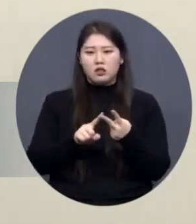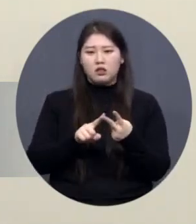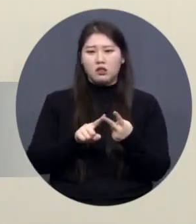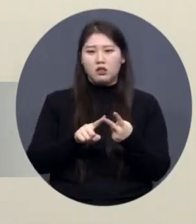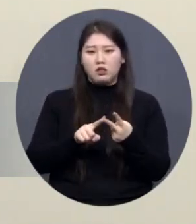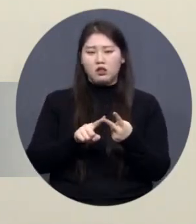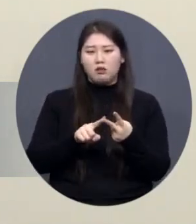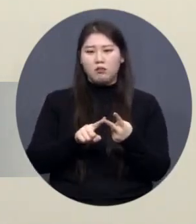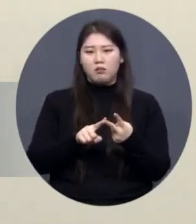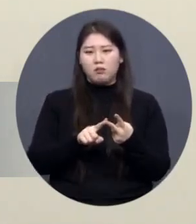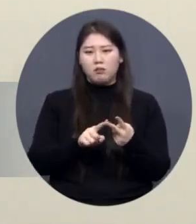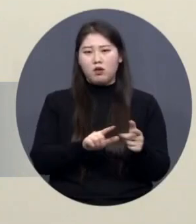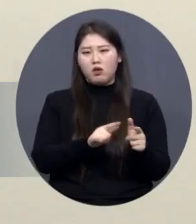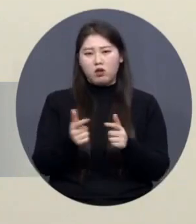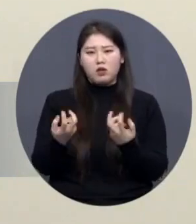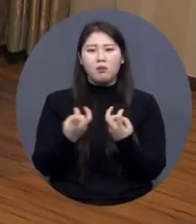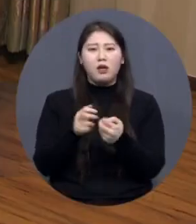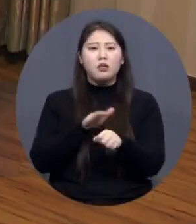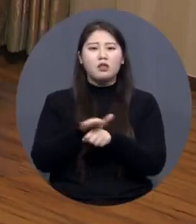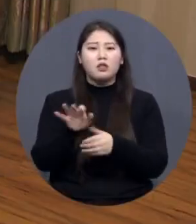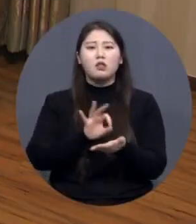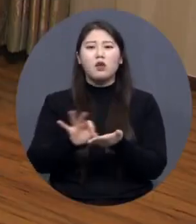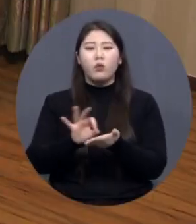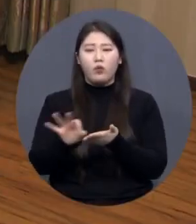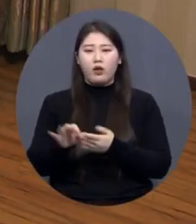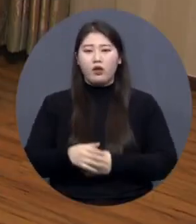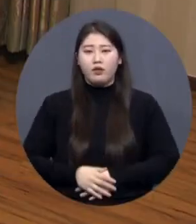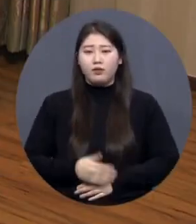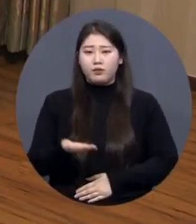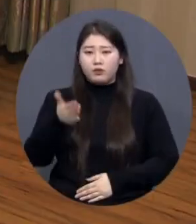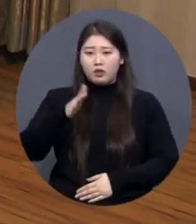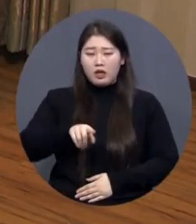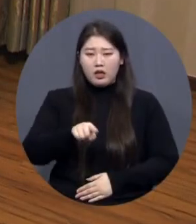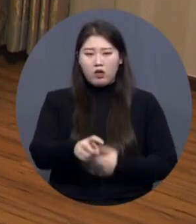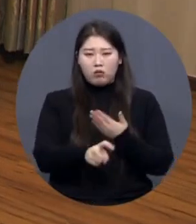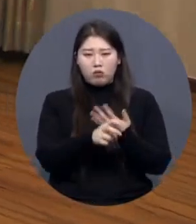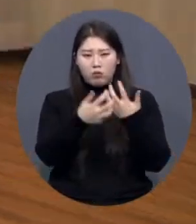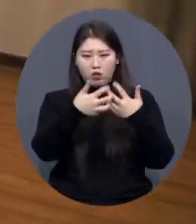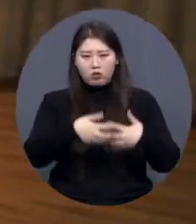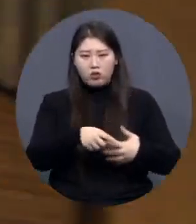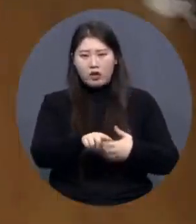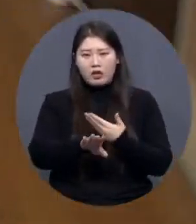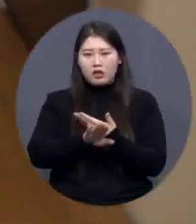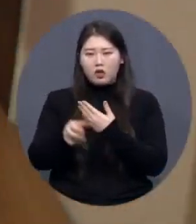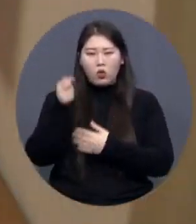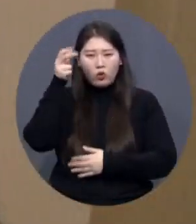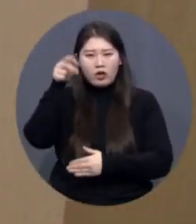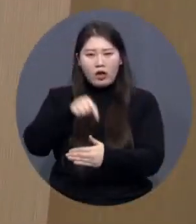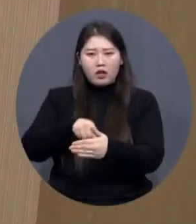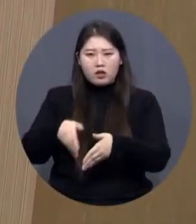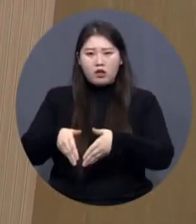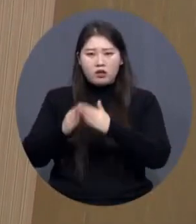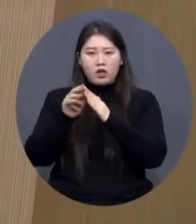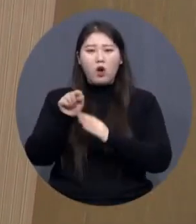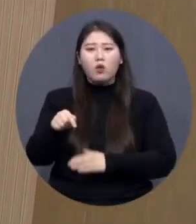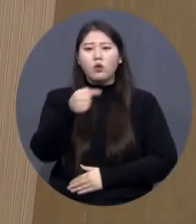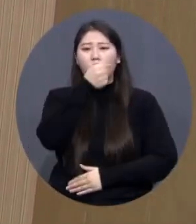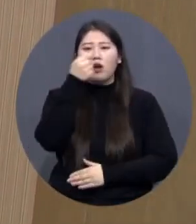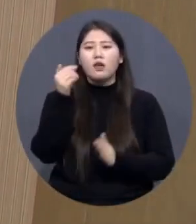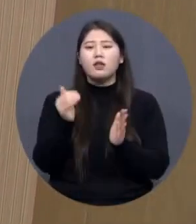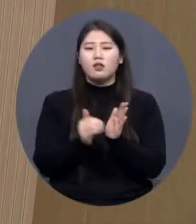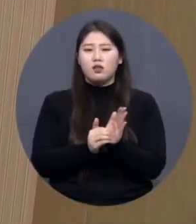워낙 방실이 많기 때문에 그런데 이런 중계기가 다른 호텔에도 설치된 것으로 MBC 취재